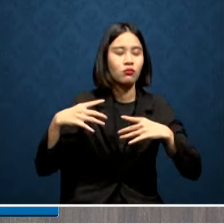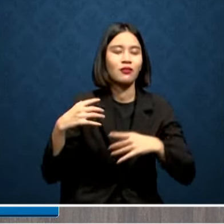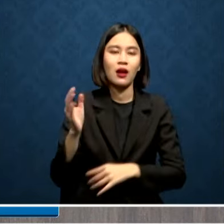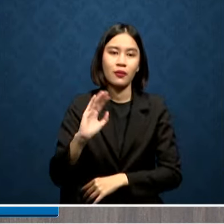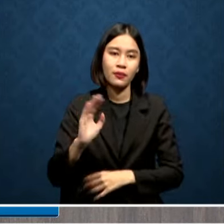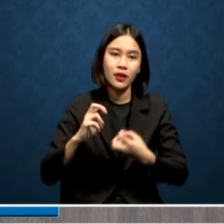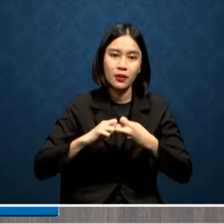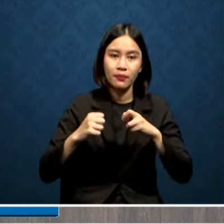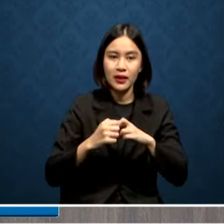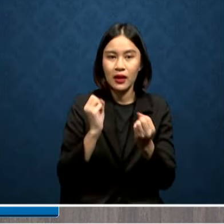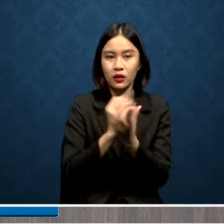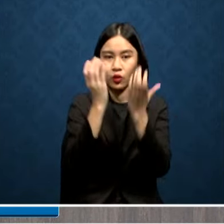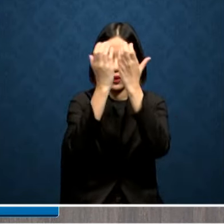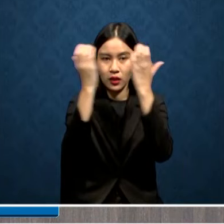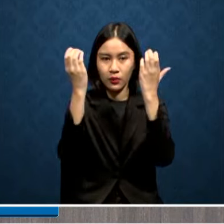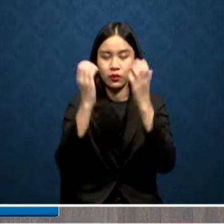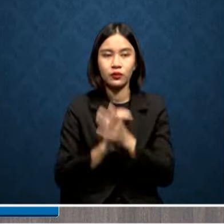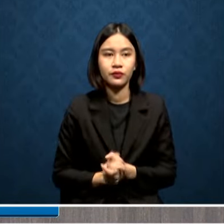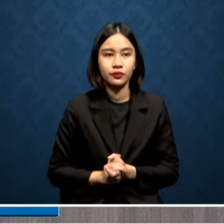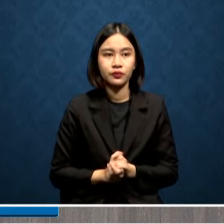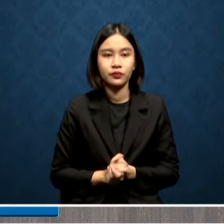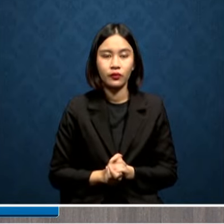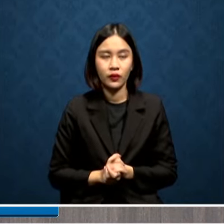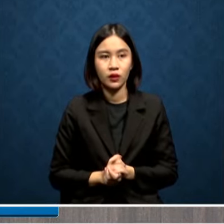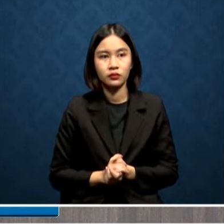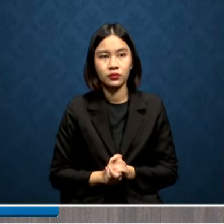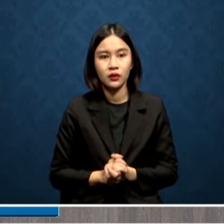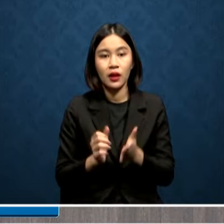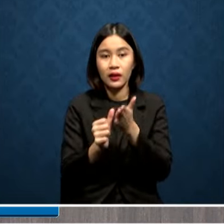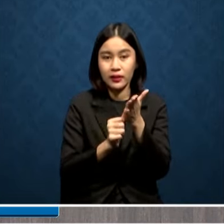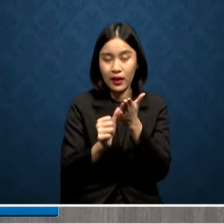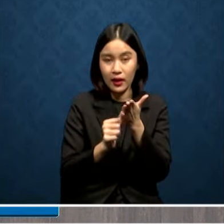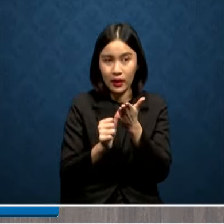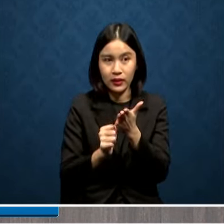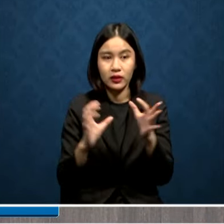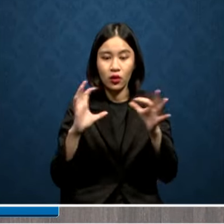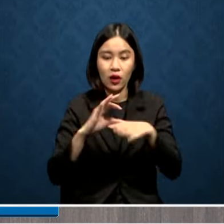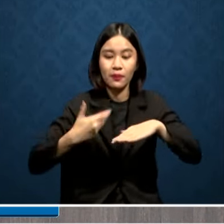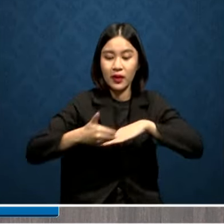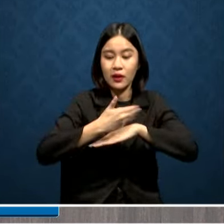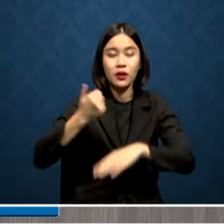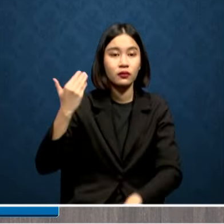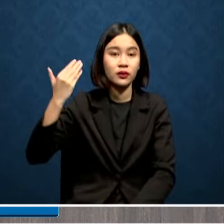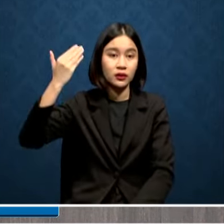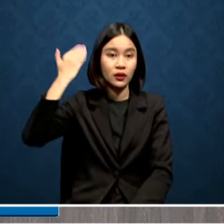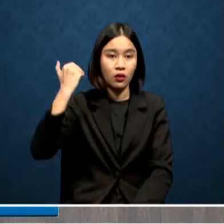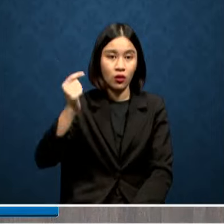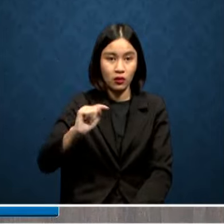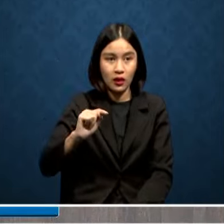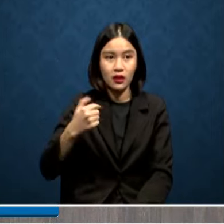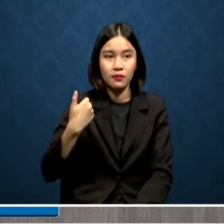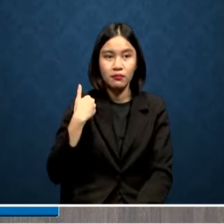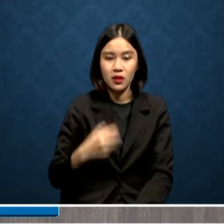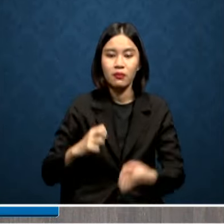วิกฤตรัฐธรรมนูญท่านประธานครับการแก้ไขวิกฤตทางการเมืองสมัยก่อนคือมี